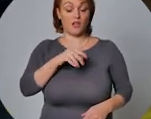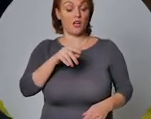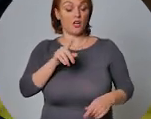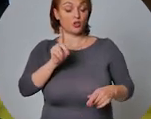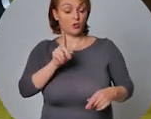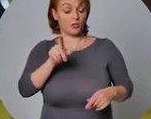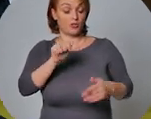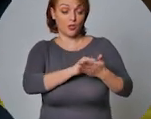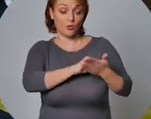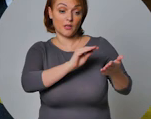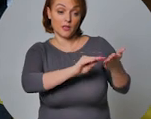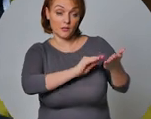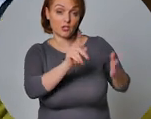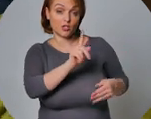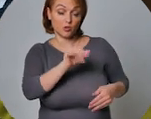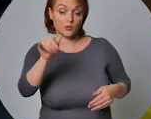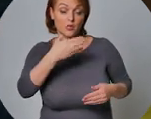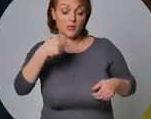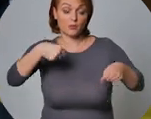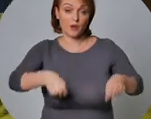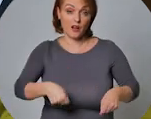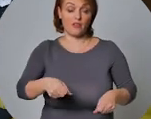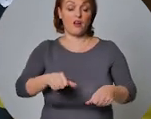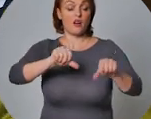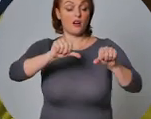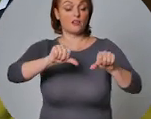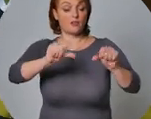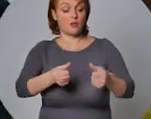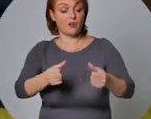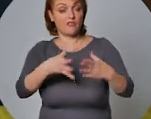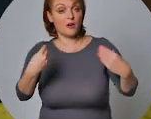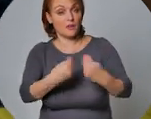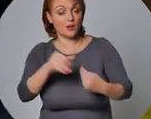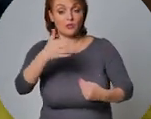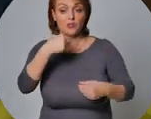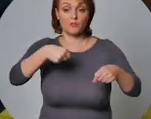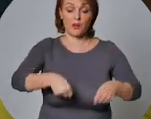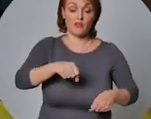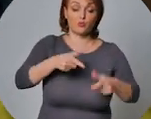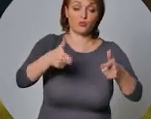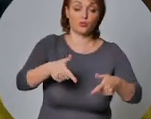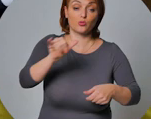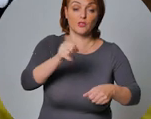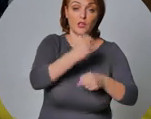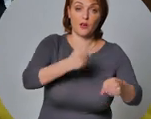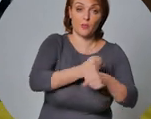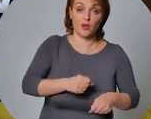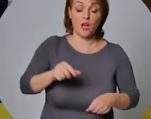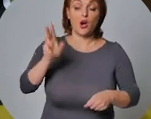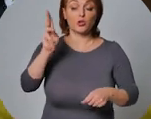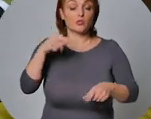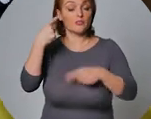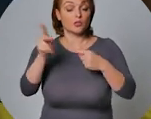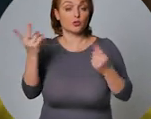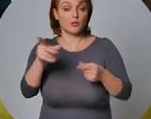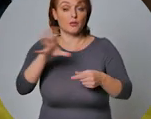că tu nu ai dreptul să te înzori, nu ai dreptul să faci familie, nu ai dreptul să lucrezi, nu ai dreptul. Cineva trebuie să șadă numai după